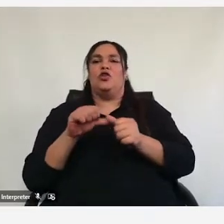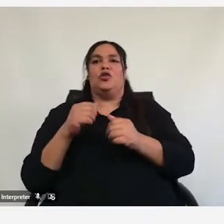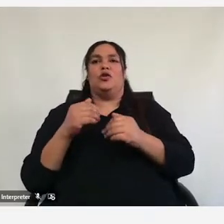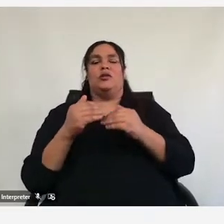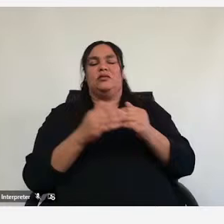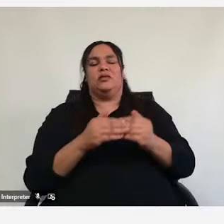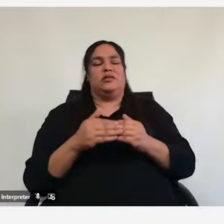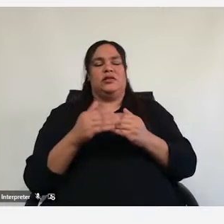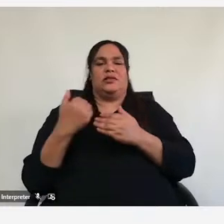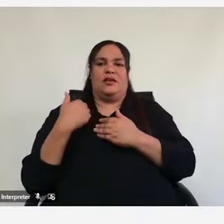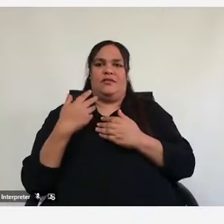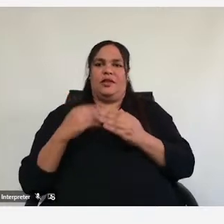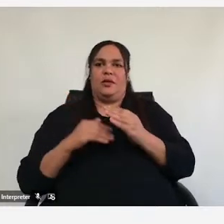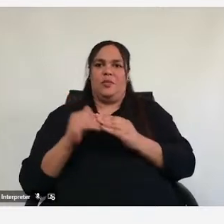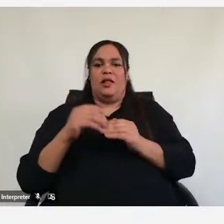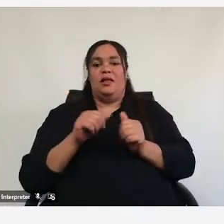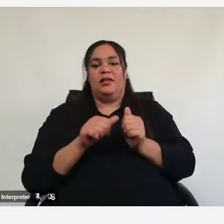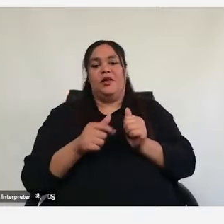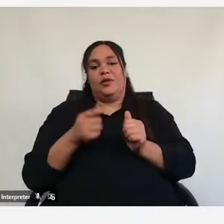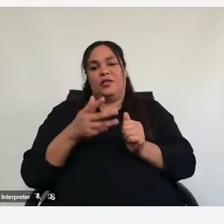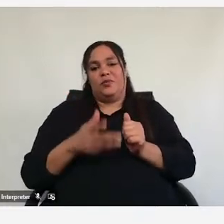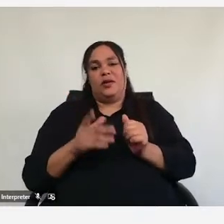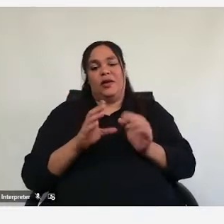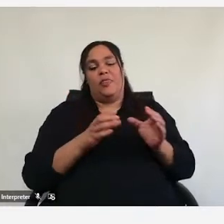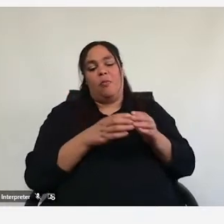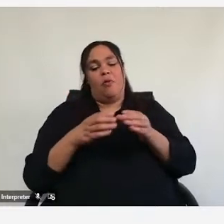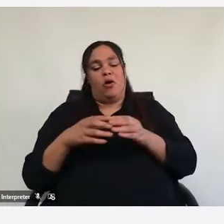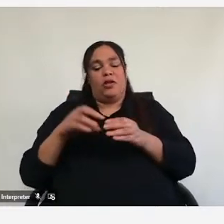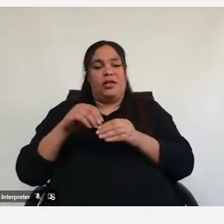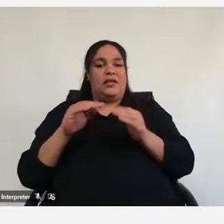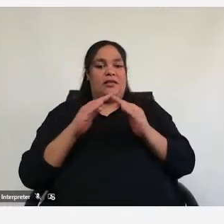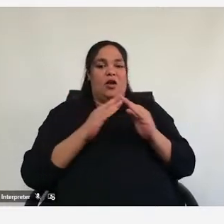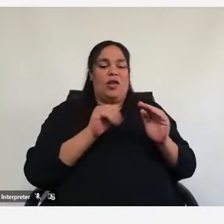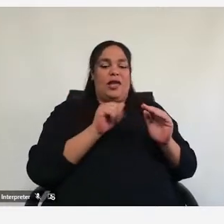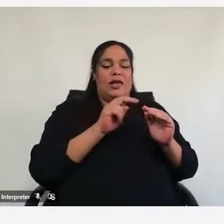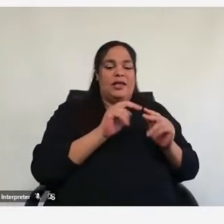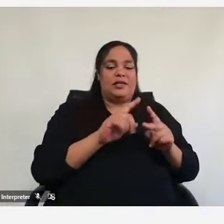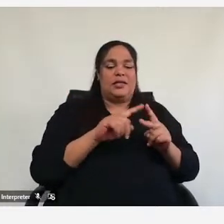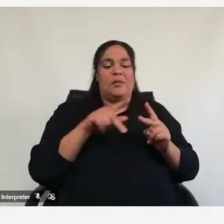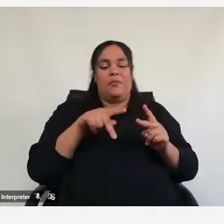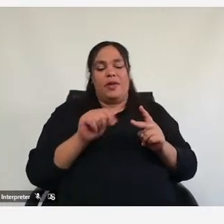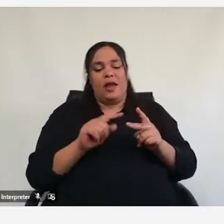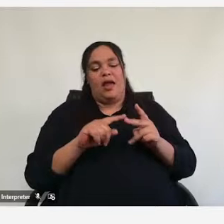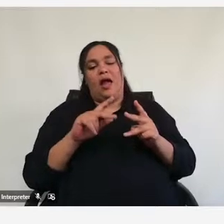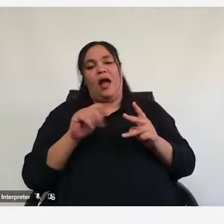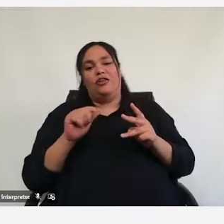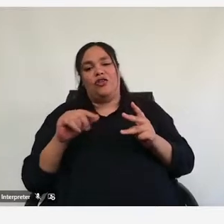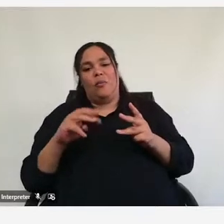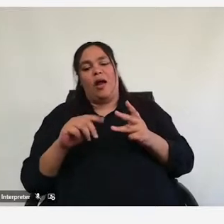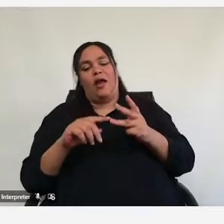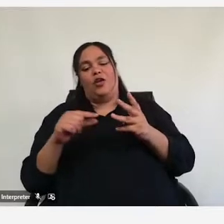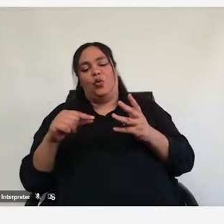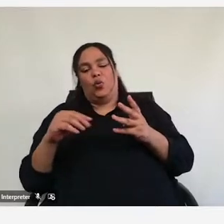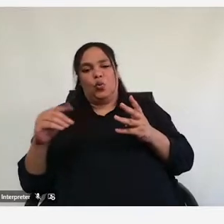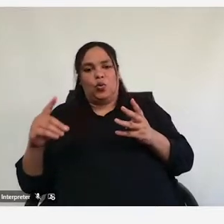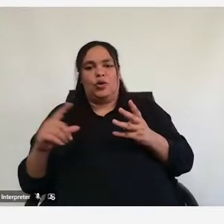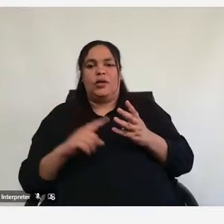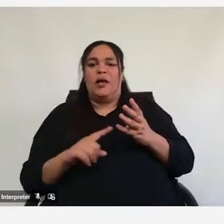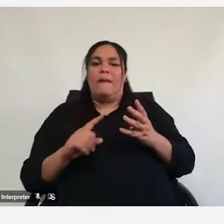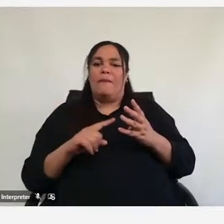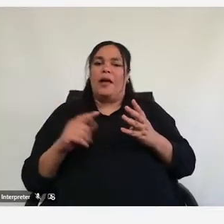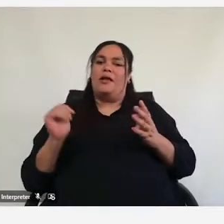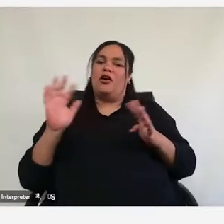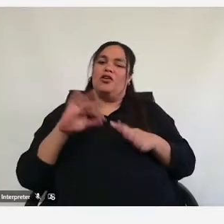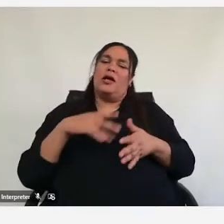bou. Adjunk speaker, die partye in hierdie huis, die ANC, PA, Aljama en Good, wie gisteraan so gesing